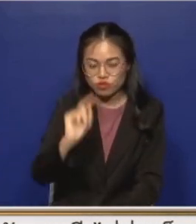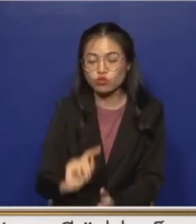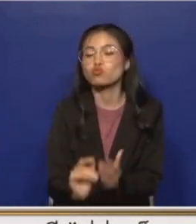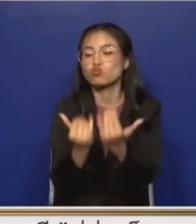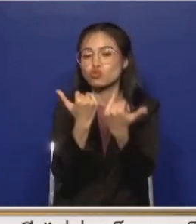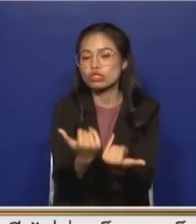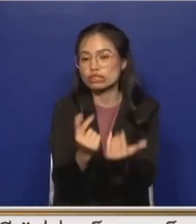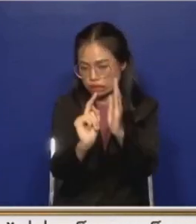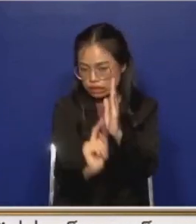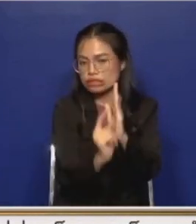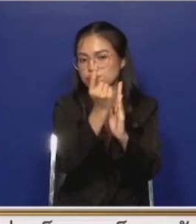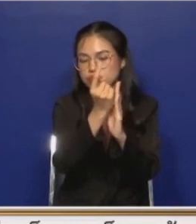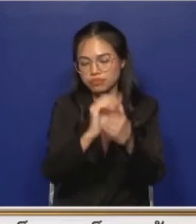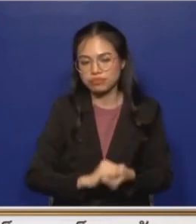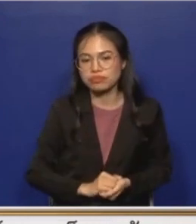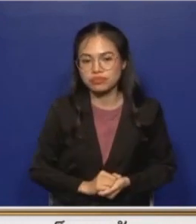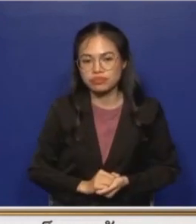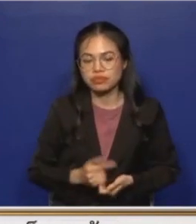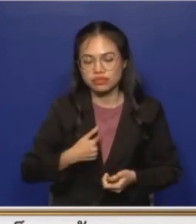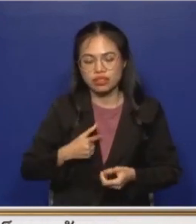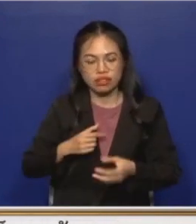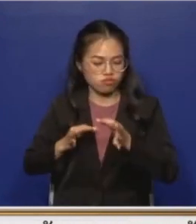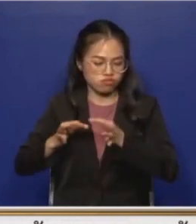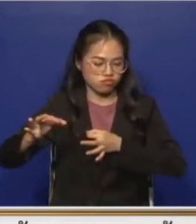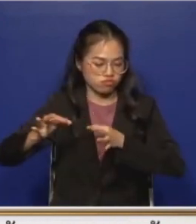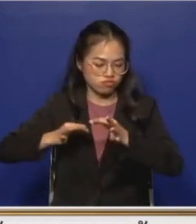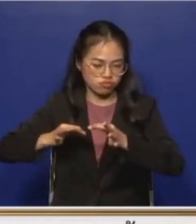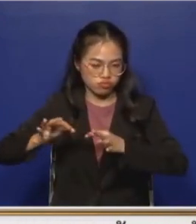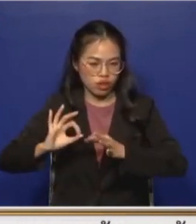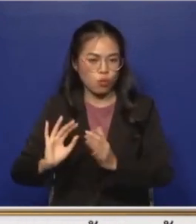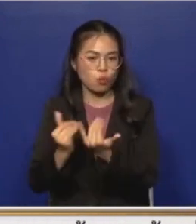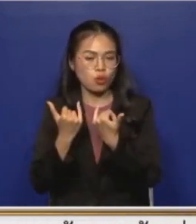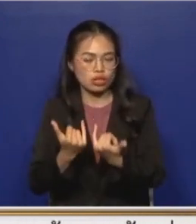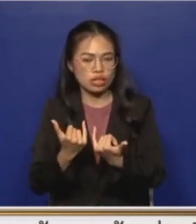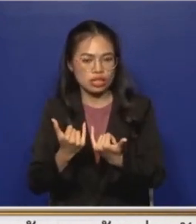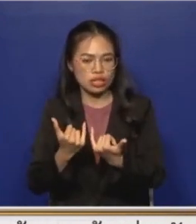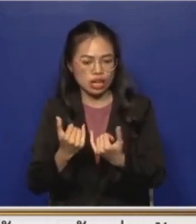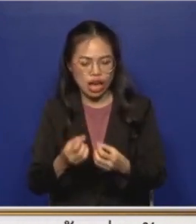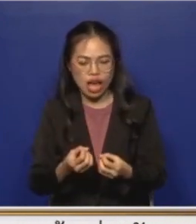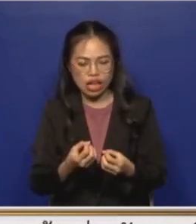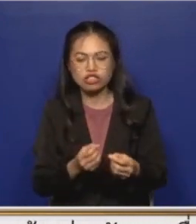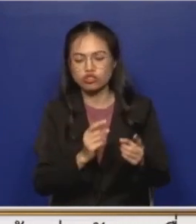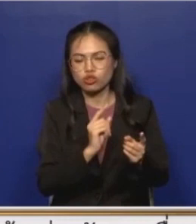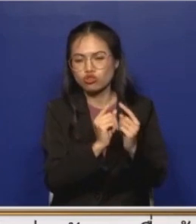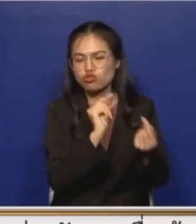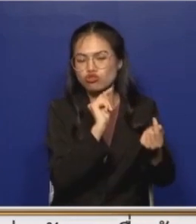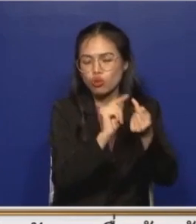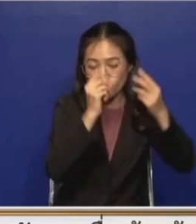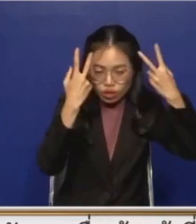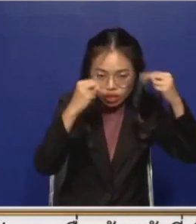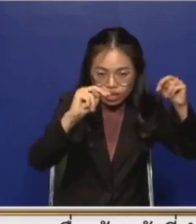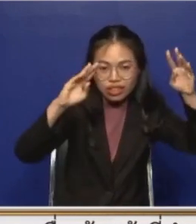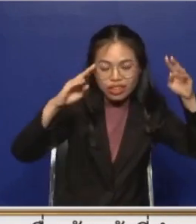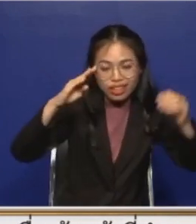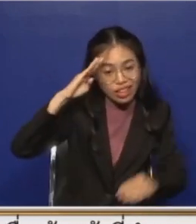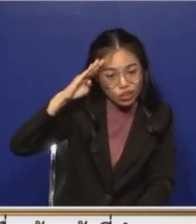นนะครับกราบเรียนว่าการอภิปรายครั้งนี้นอกจากจะผ่านไปยังท่านนายกรัฐมนตรีคณะรัฐมนตรี